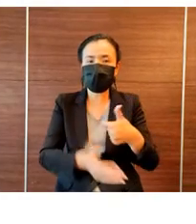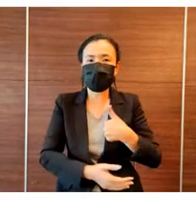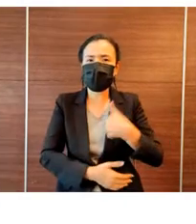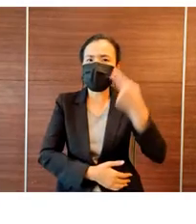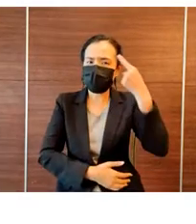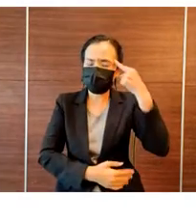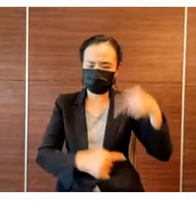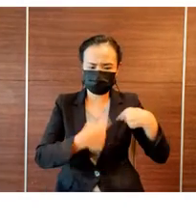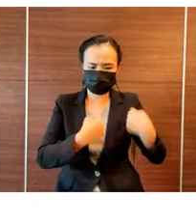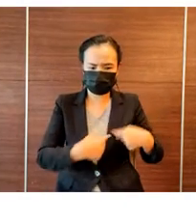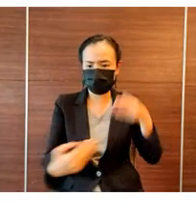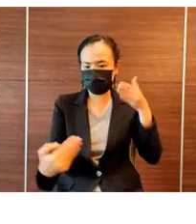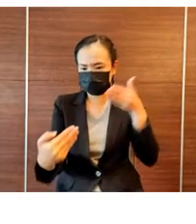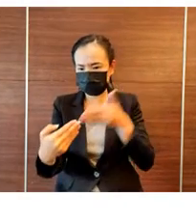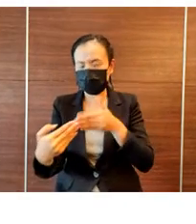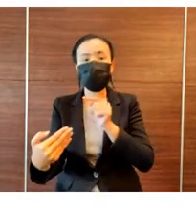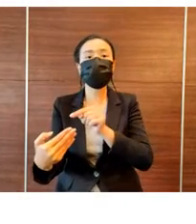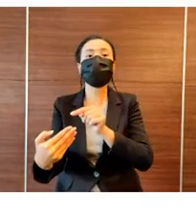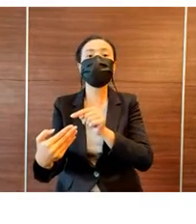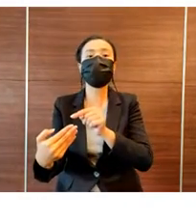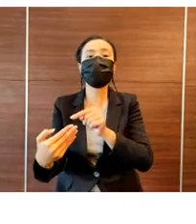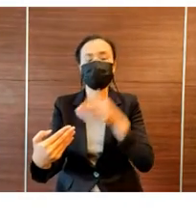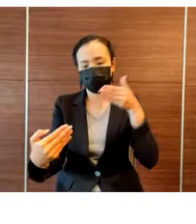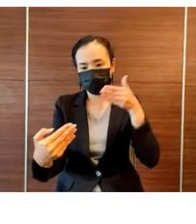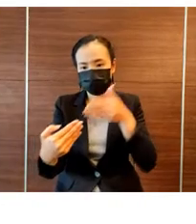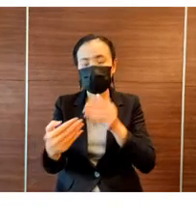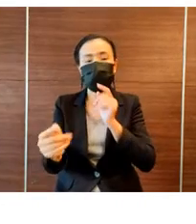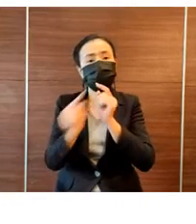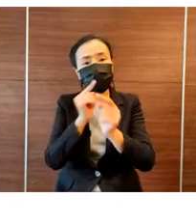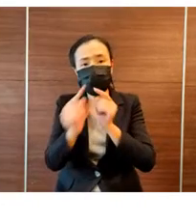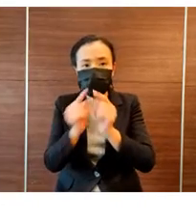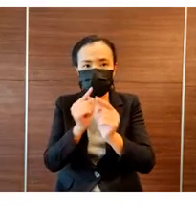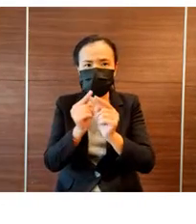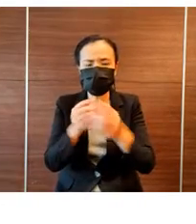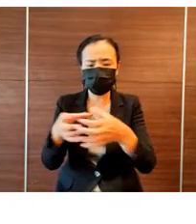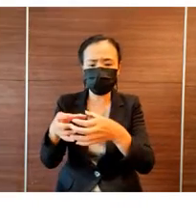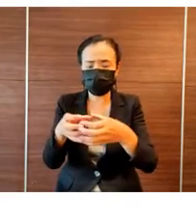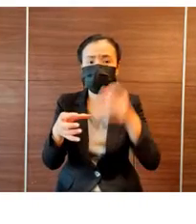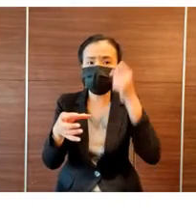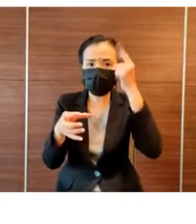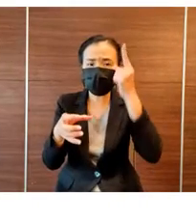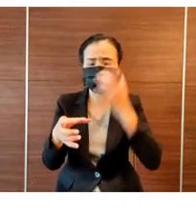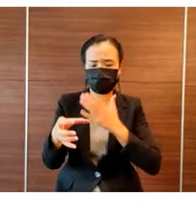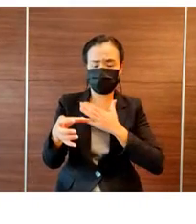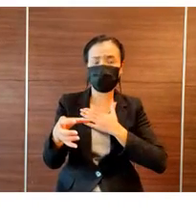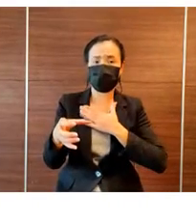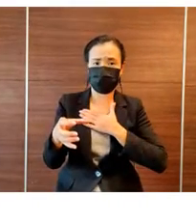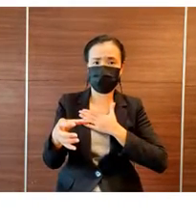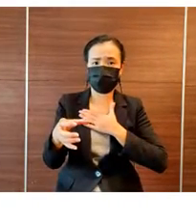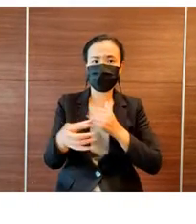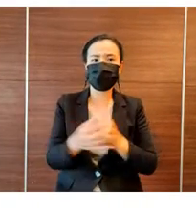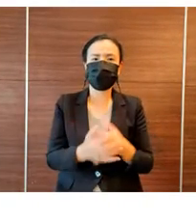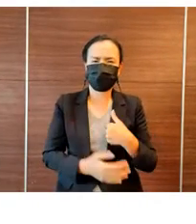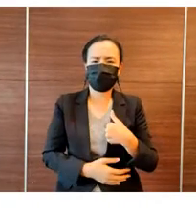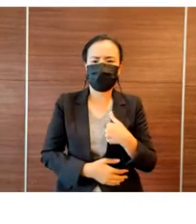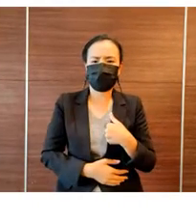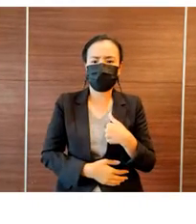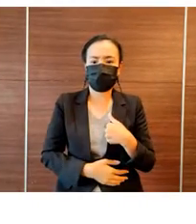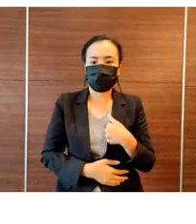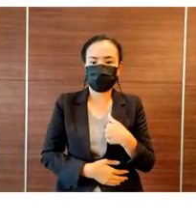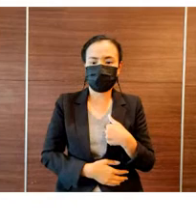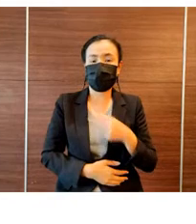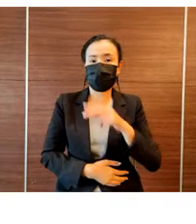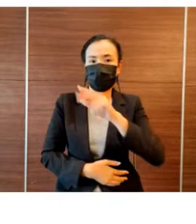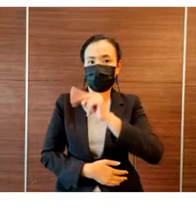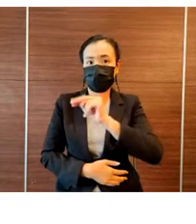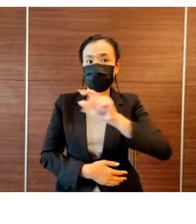ทางด้านจิตใจมากกว่าที่เราอยากจะคุยจังเลยกับคนที่เข้าใจเราจริงๆผมว่าอันนี้มันเป็นจุดที่ทำให้ผมมันเดินเข้าไปหา